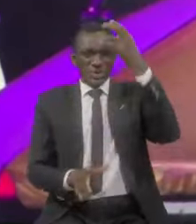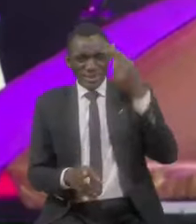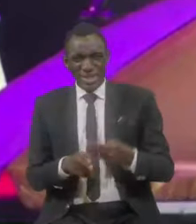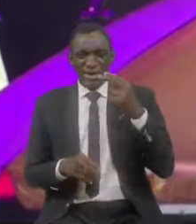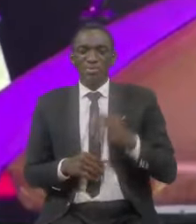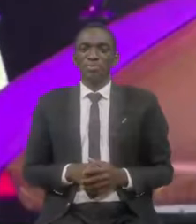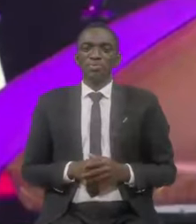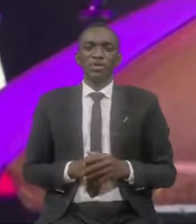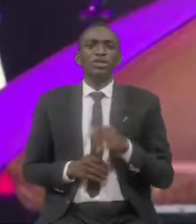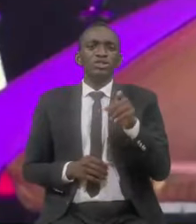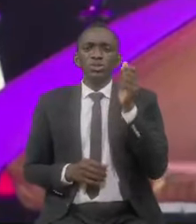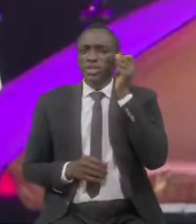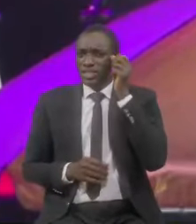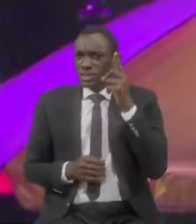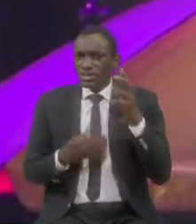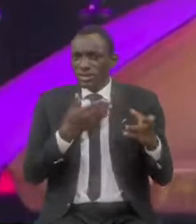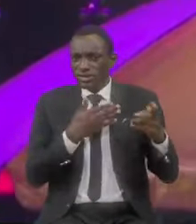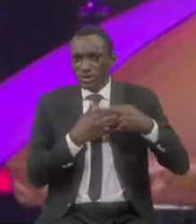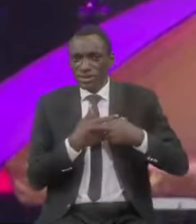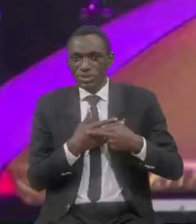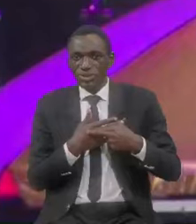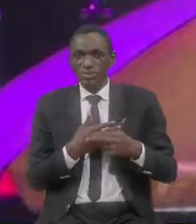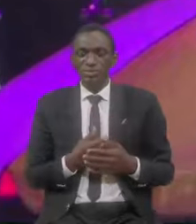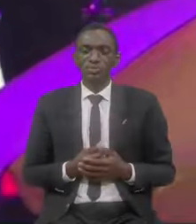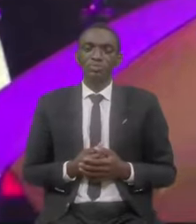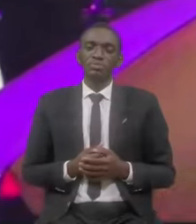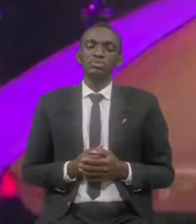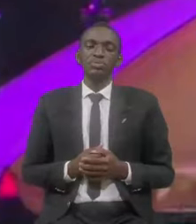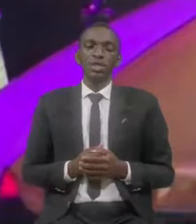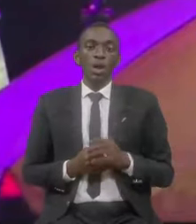Vous comprenez? La restauration.